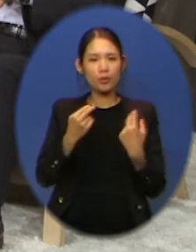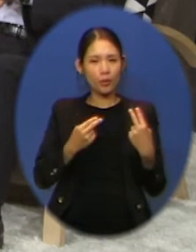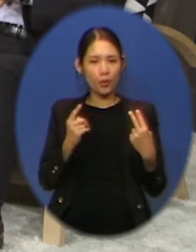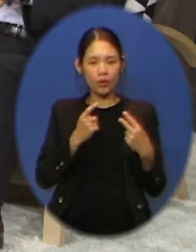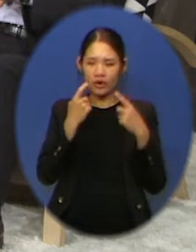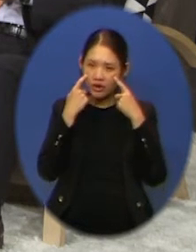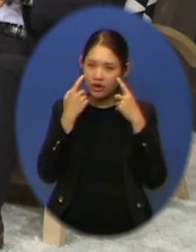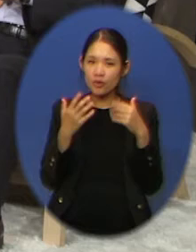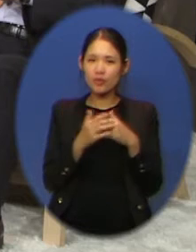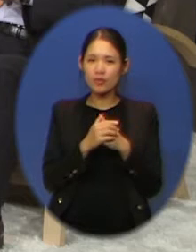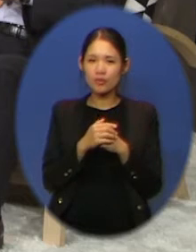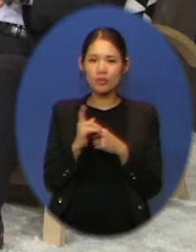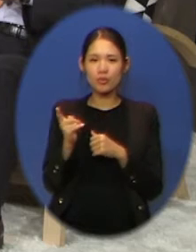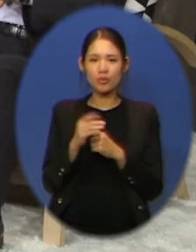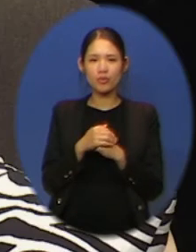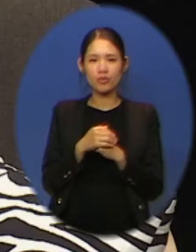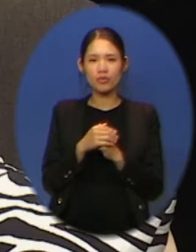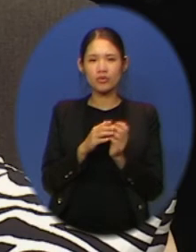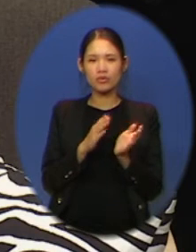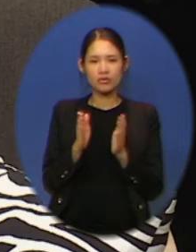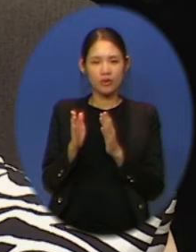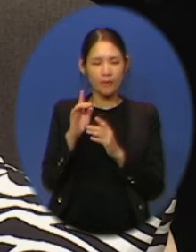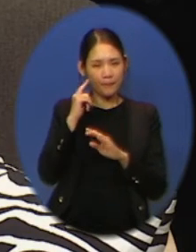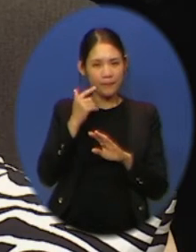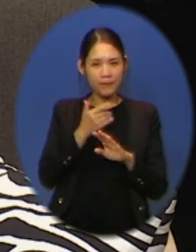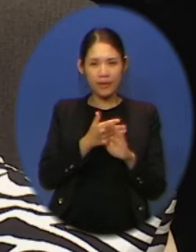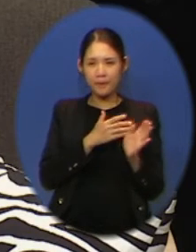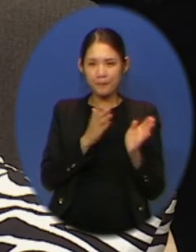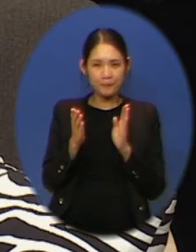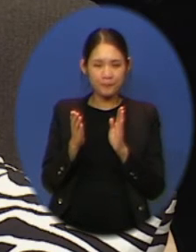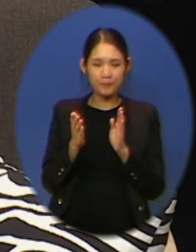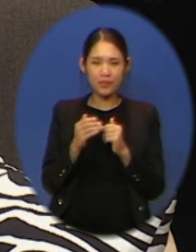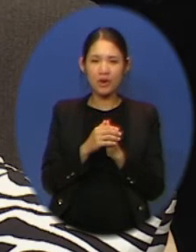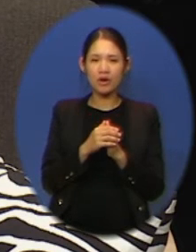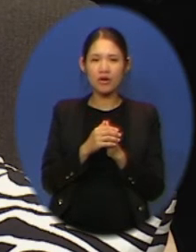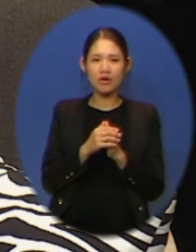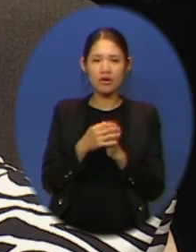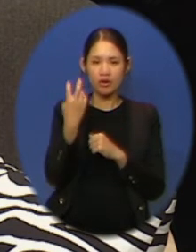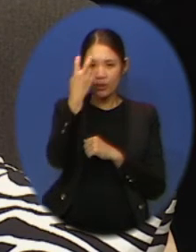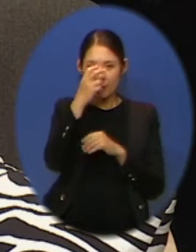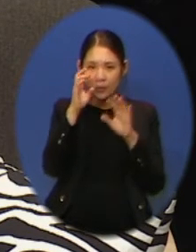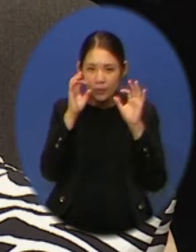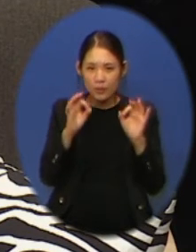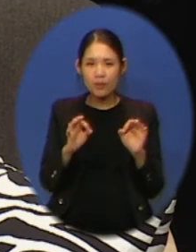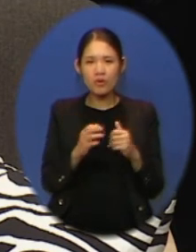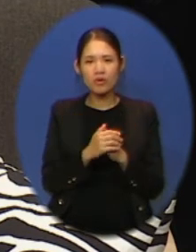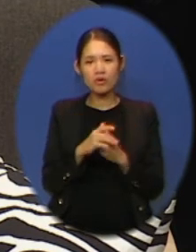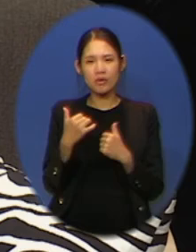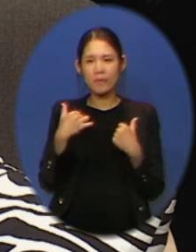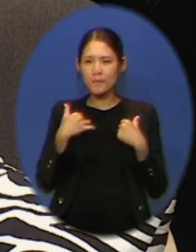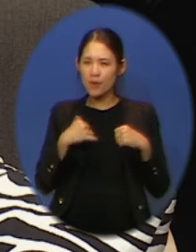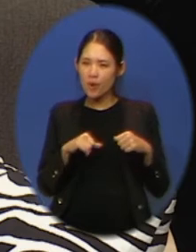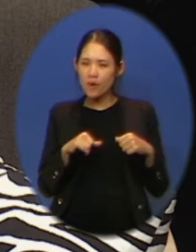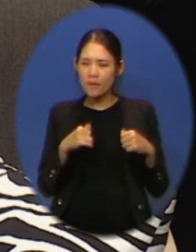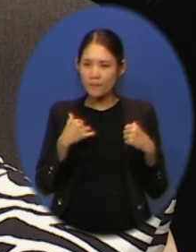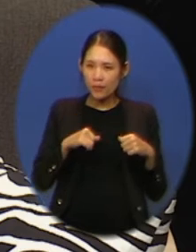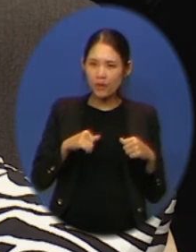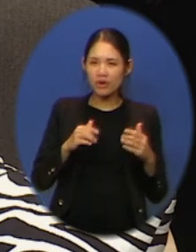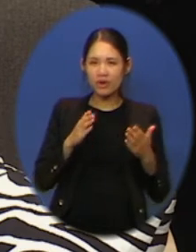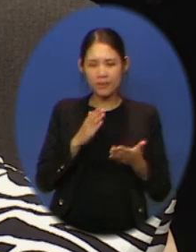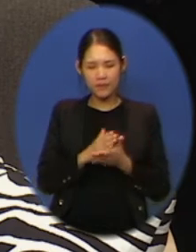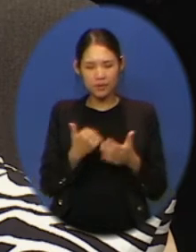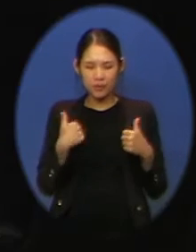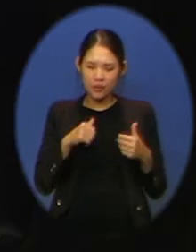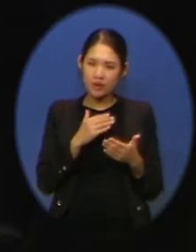뭐 거꾸로 뒤집었다. 그러니까 이제 여론조사를 보고는 싹시 노라면 포기하는데 그때 내가 포기할까 말까 워낙 나쁘게